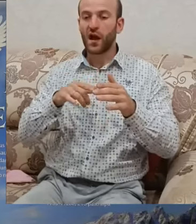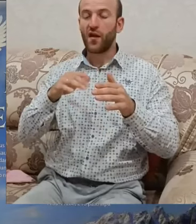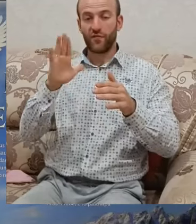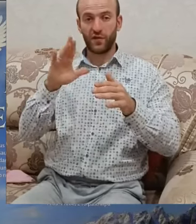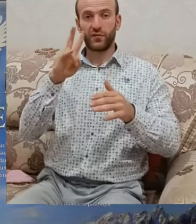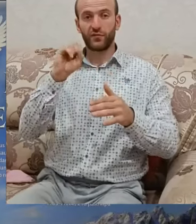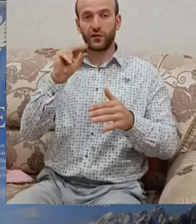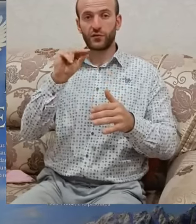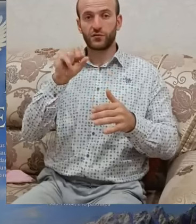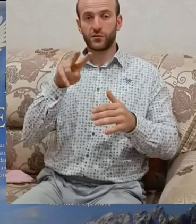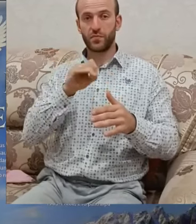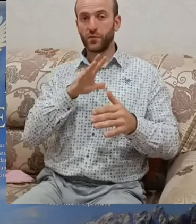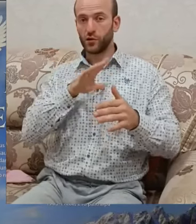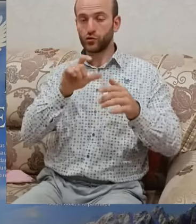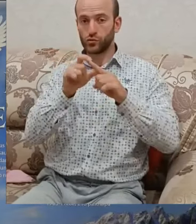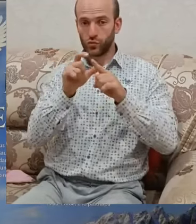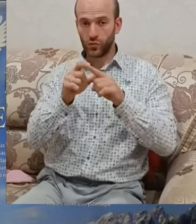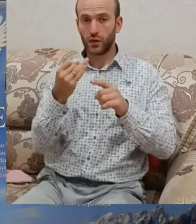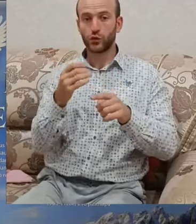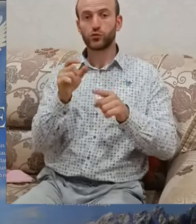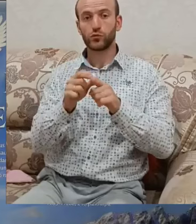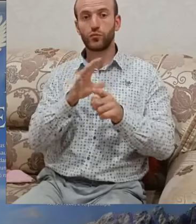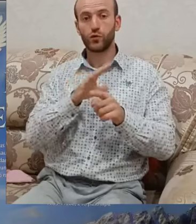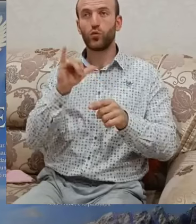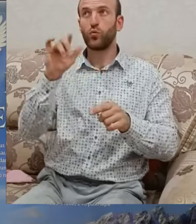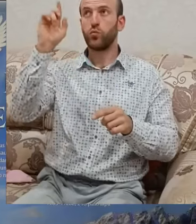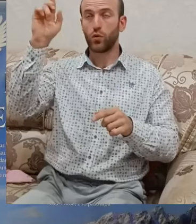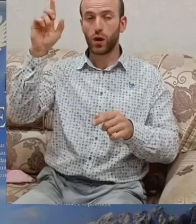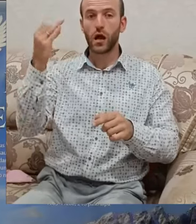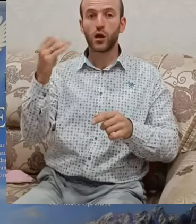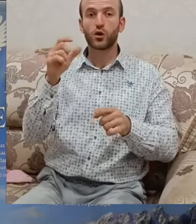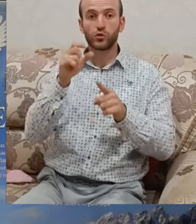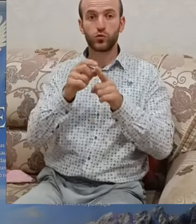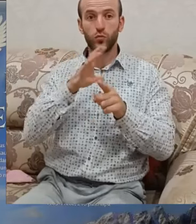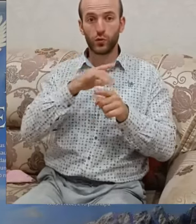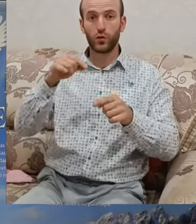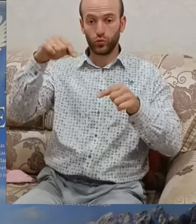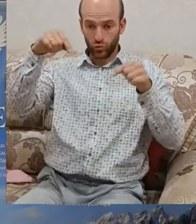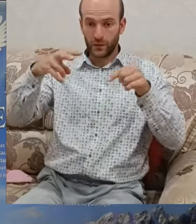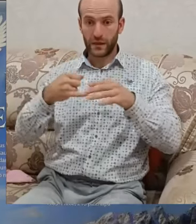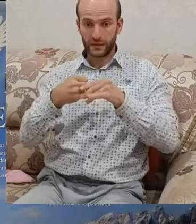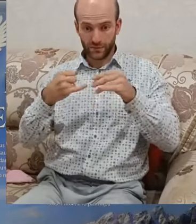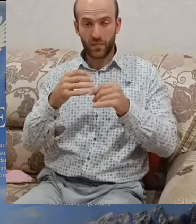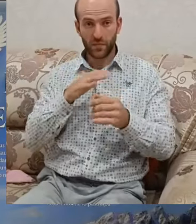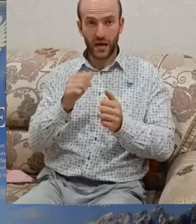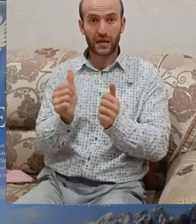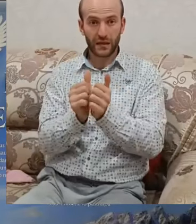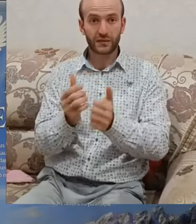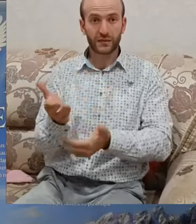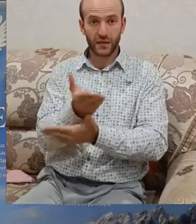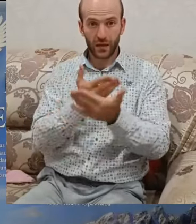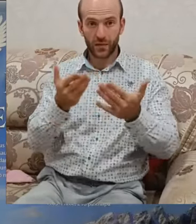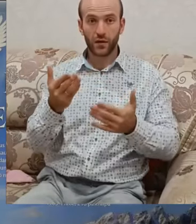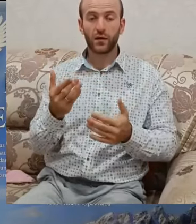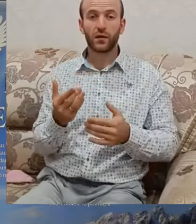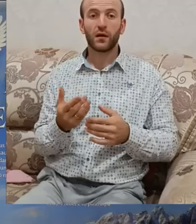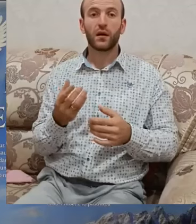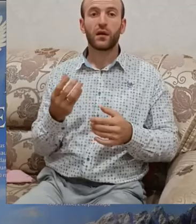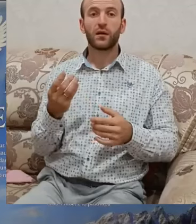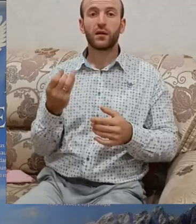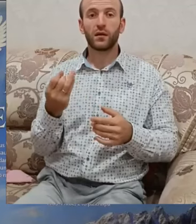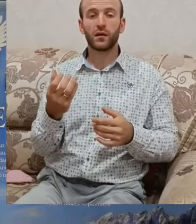нас. Jis yra tas pats vakar, šiandien ir per amžius. Он тот же самый вчера, сегодня и вовеки. Ir kai esi to žodžio dalis. И когда ты часть этого слова.